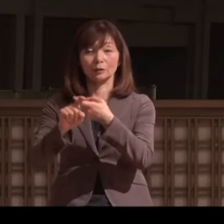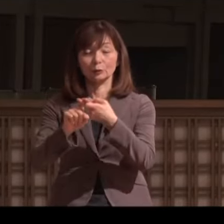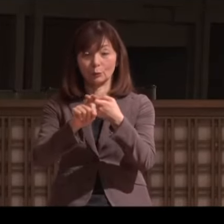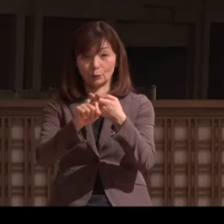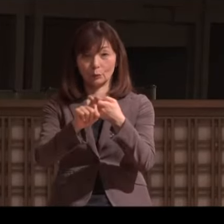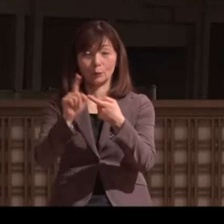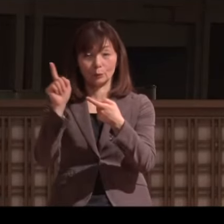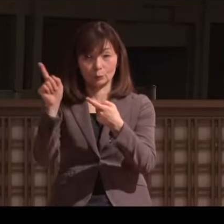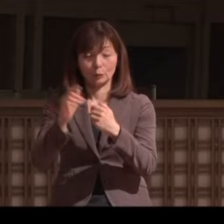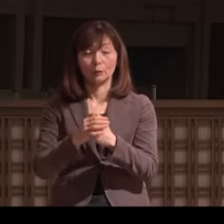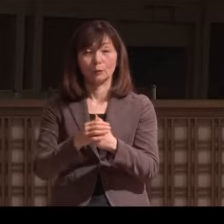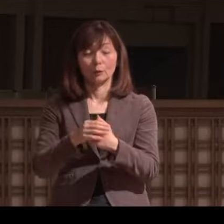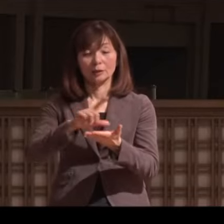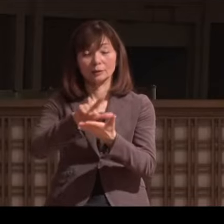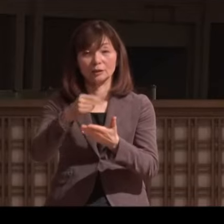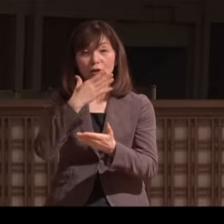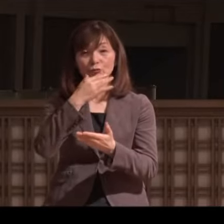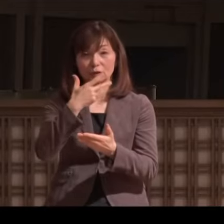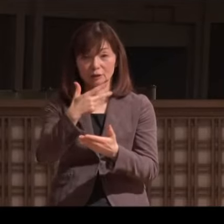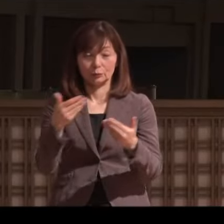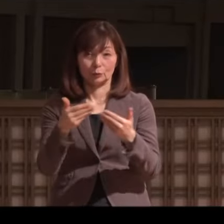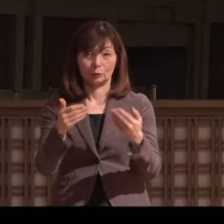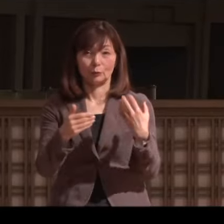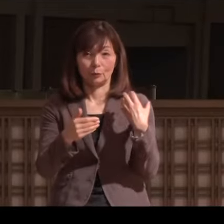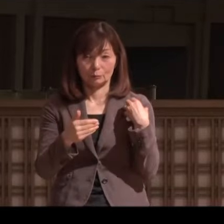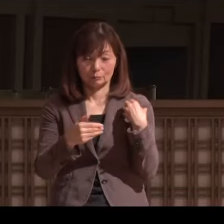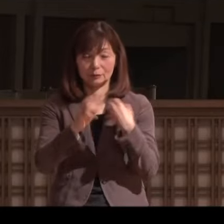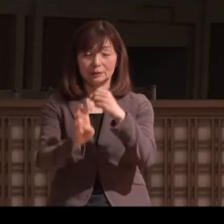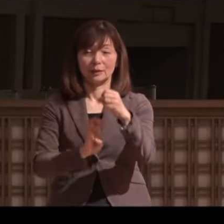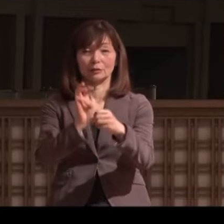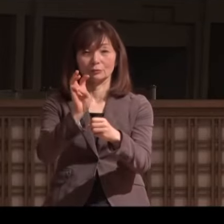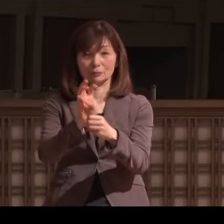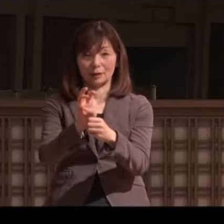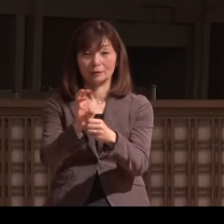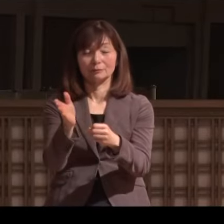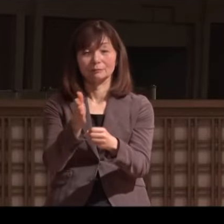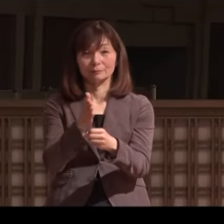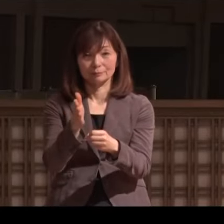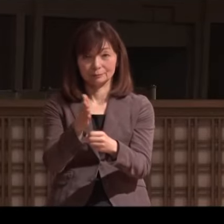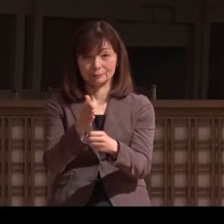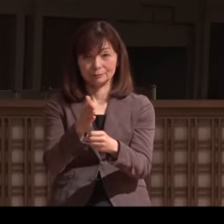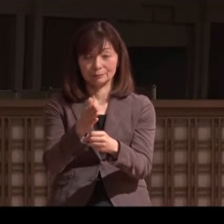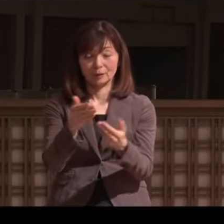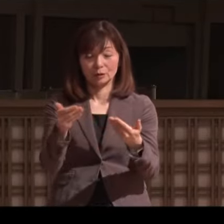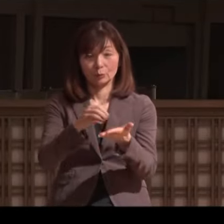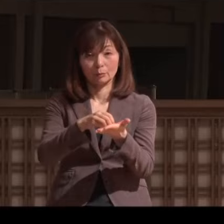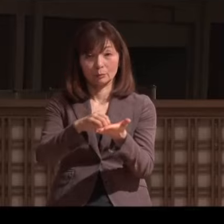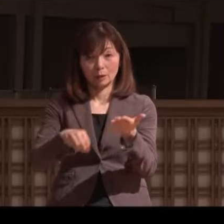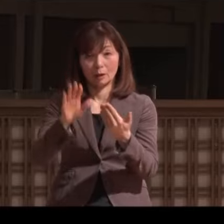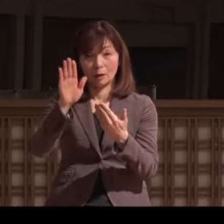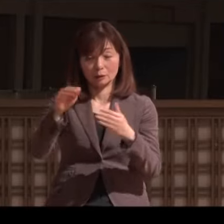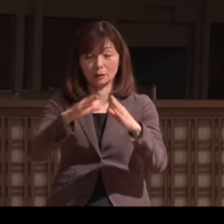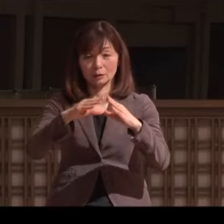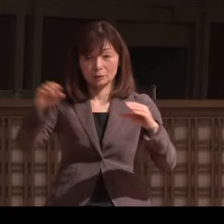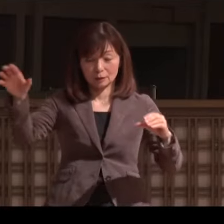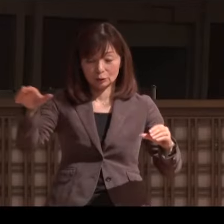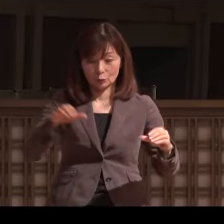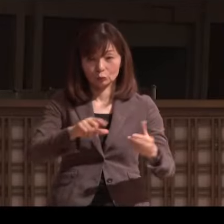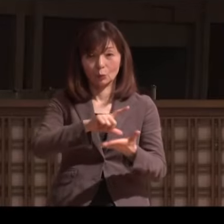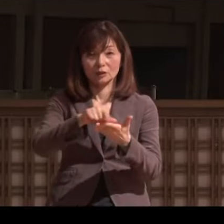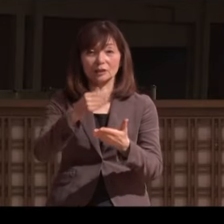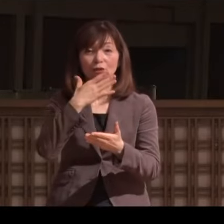福祉協議会で地域福祉をやっておりまして彼これれ30年になりますかえ退職をしましてから今全国の地域福祉